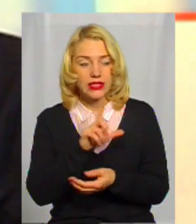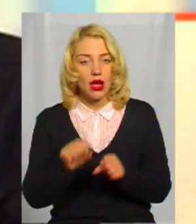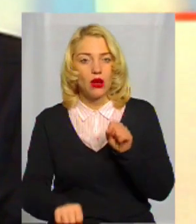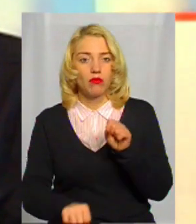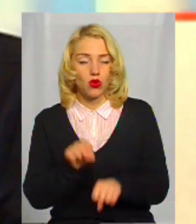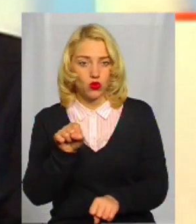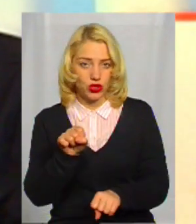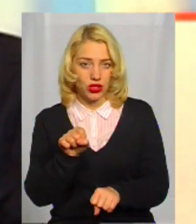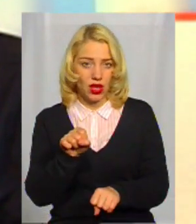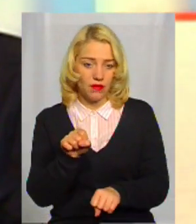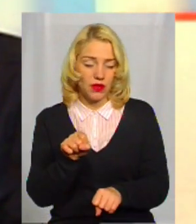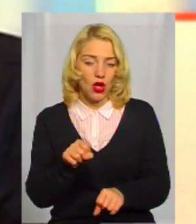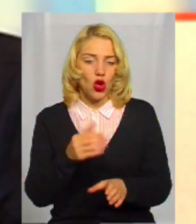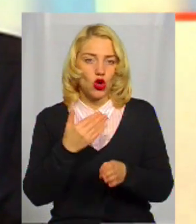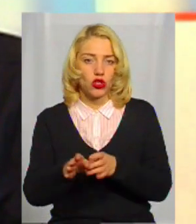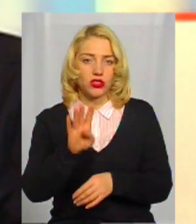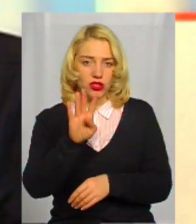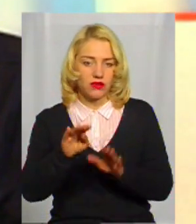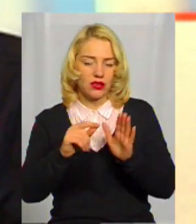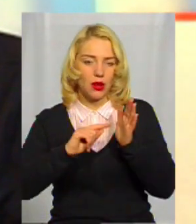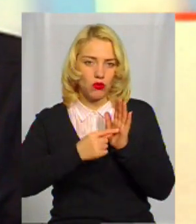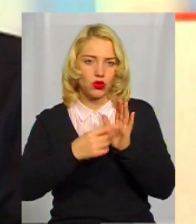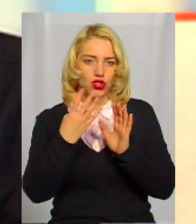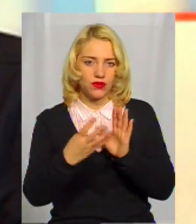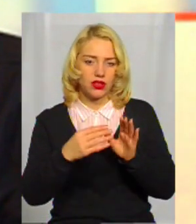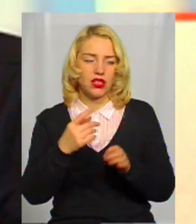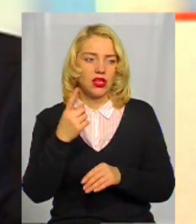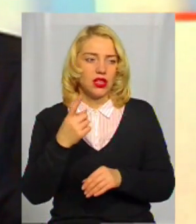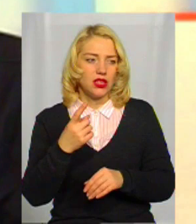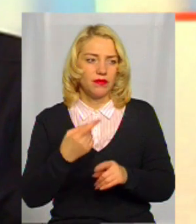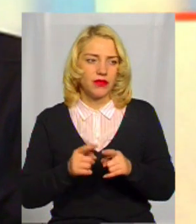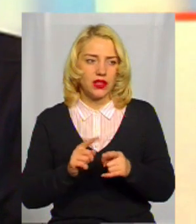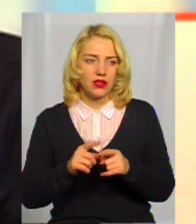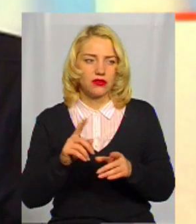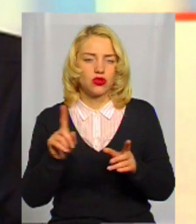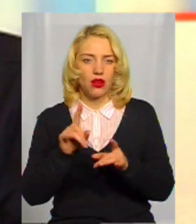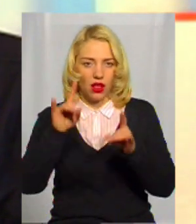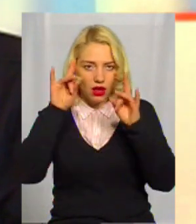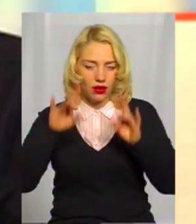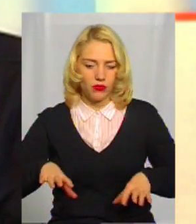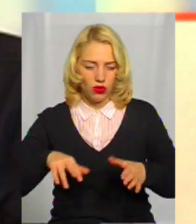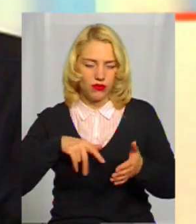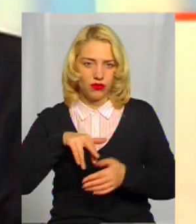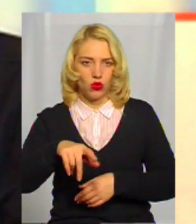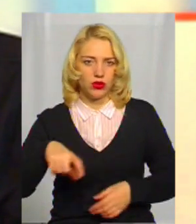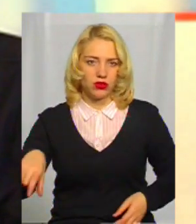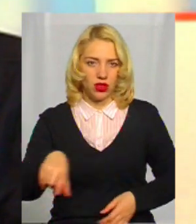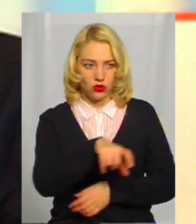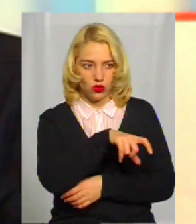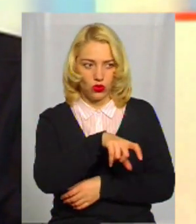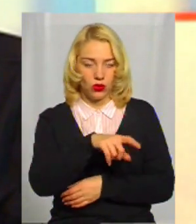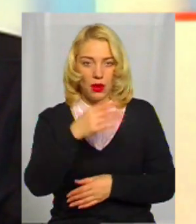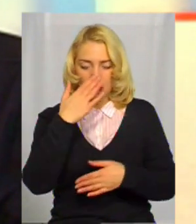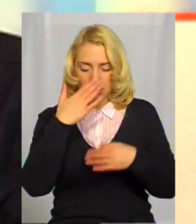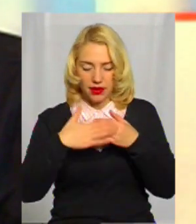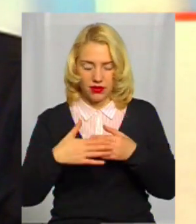порушення розділу 4 пункту 4.14 правил дорожнього руху за те, що вони раптово виходять на проїзну частину перед